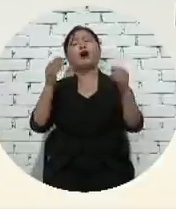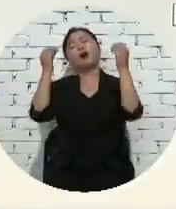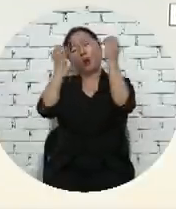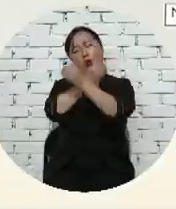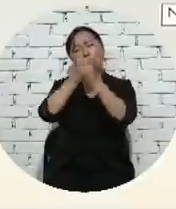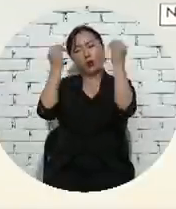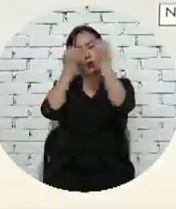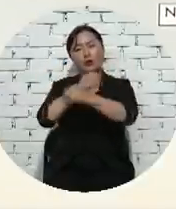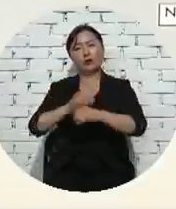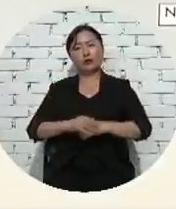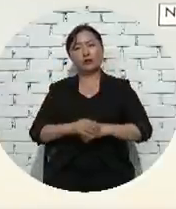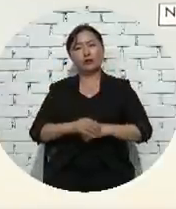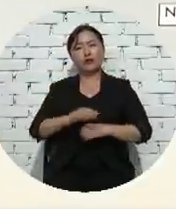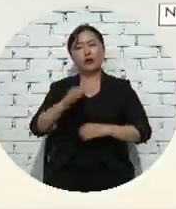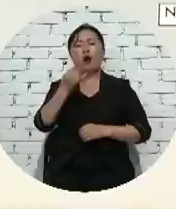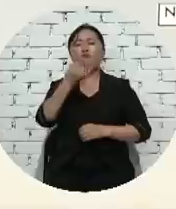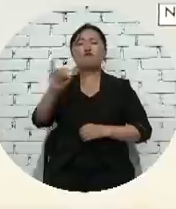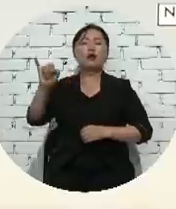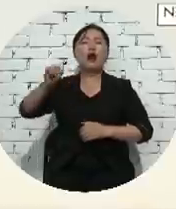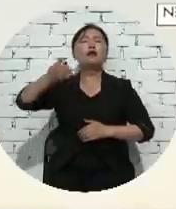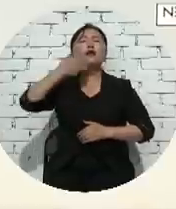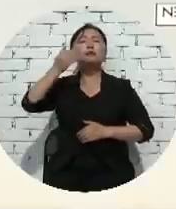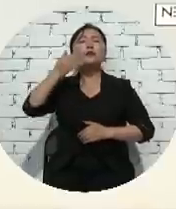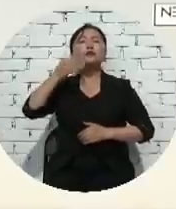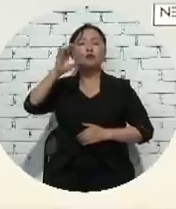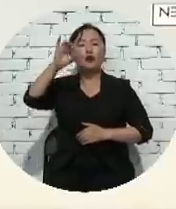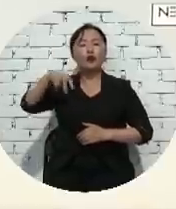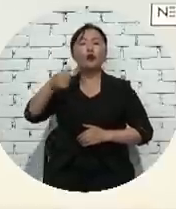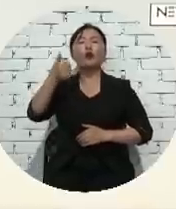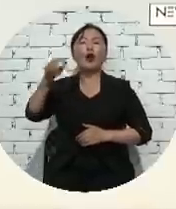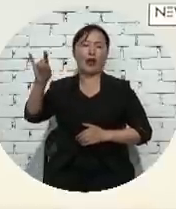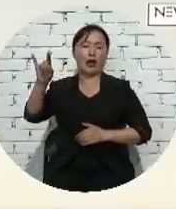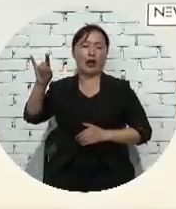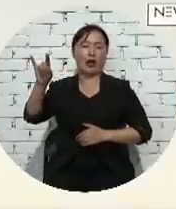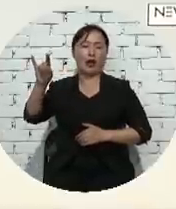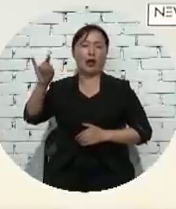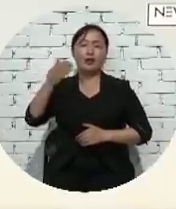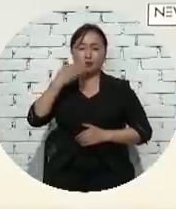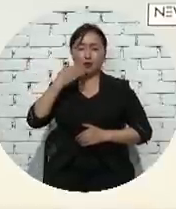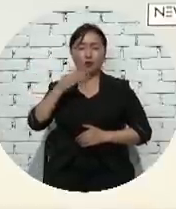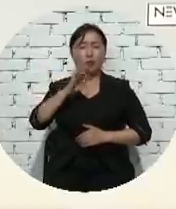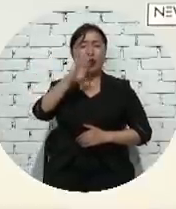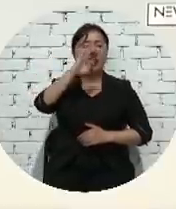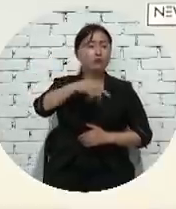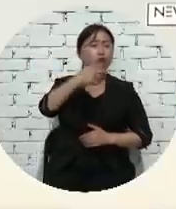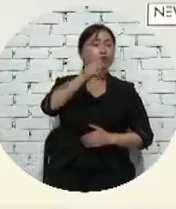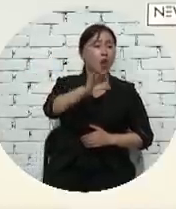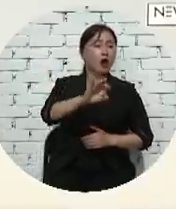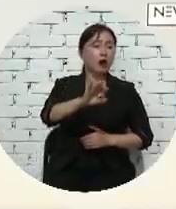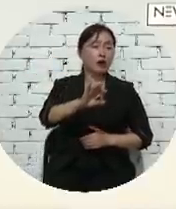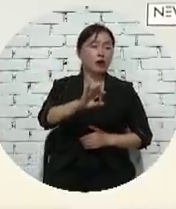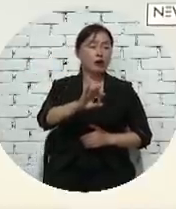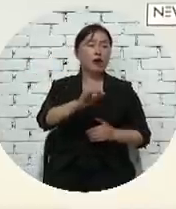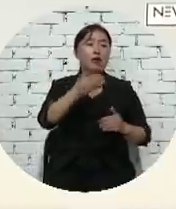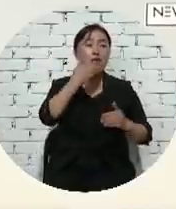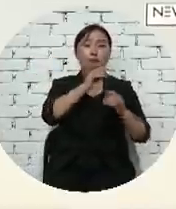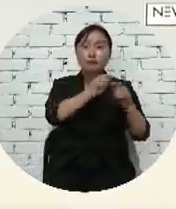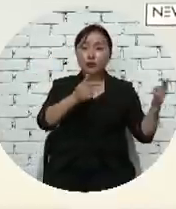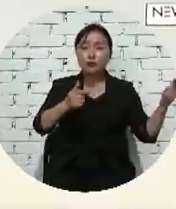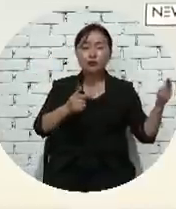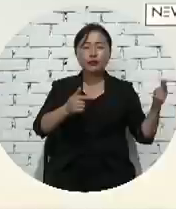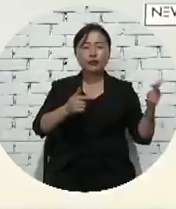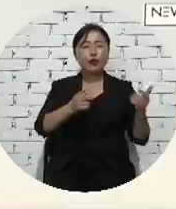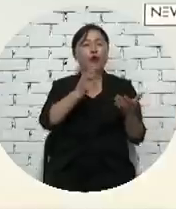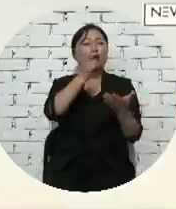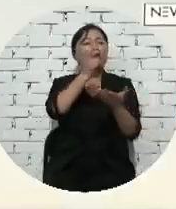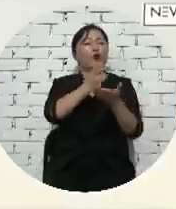예. 불량식품이라는 거는 유해식품이고요. 예, 예. 부정식품이라고 하는 것은 정부가 규제 기준을 정한 그